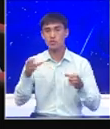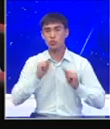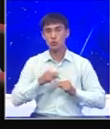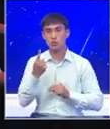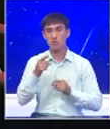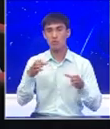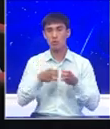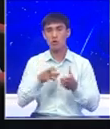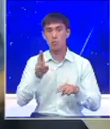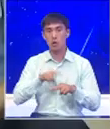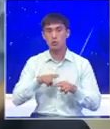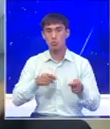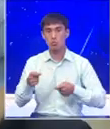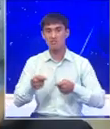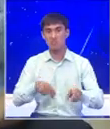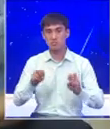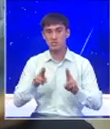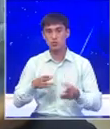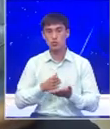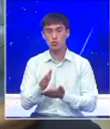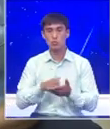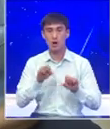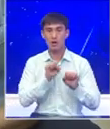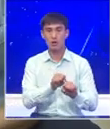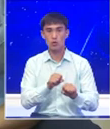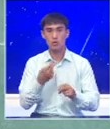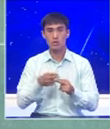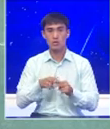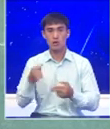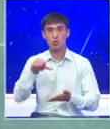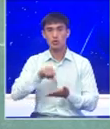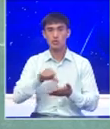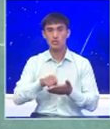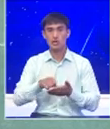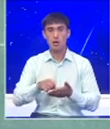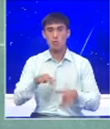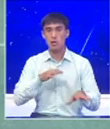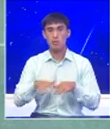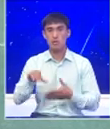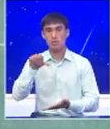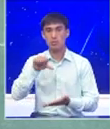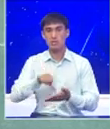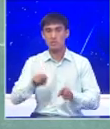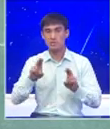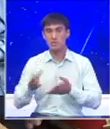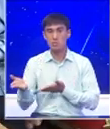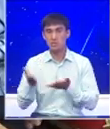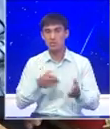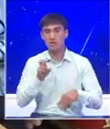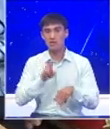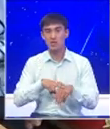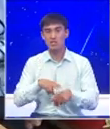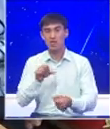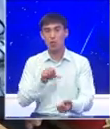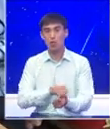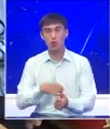1-го батальона полиции, управления специализированной службы охраны. Кроме того, для участия в мероприятии были специально приглашены